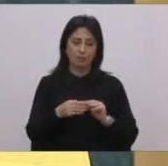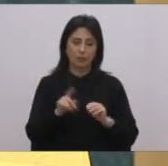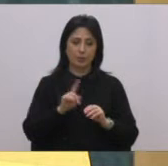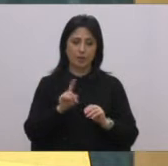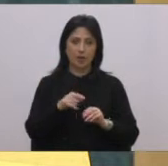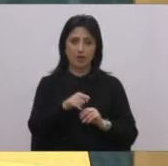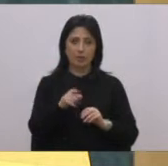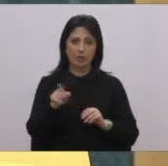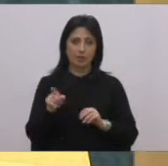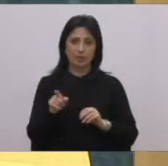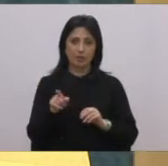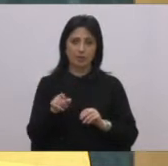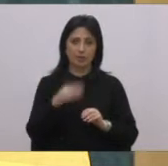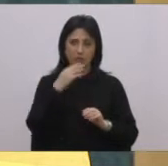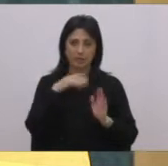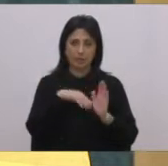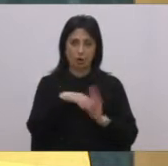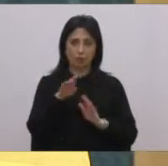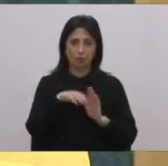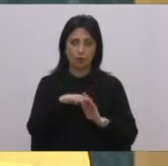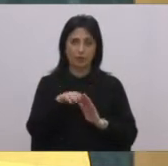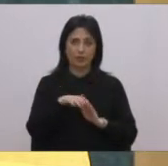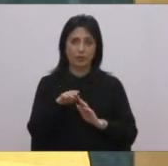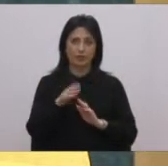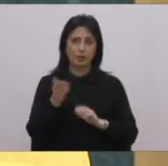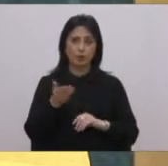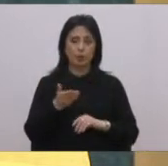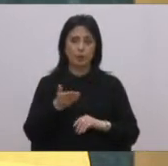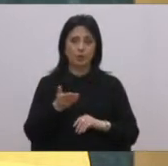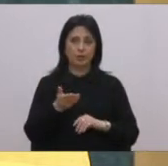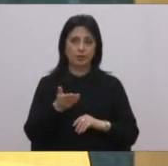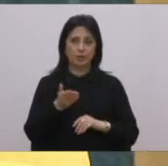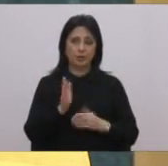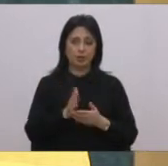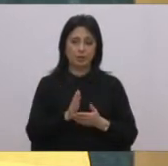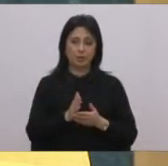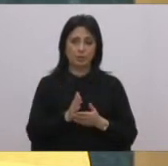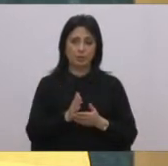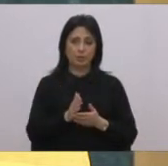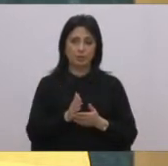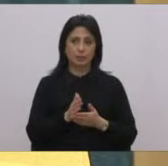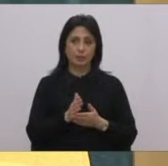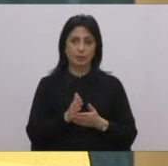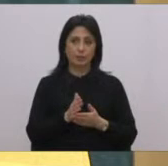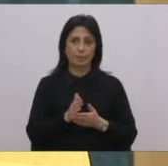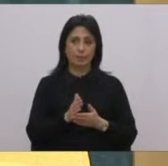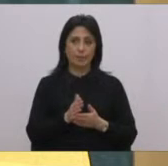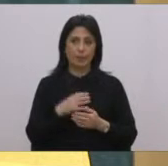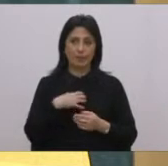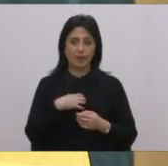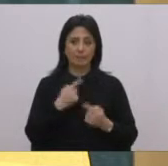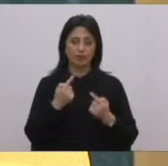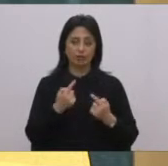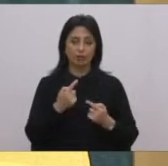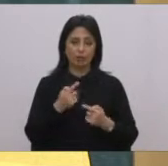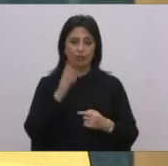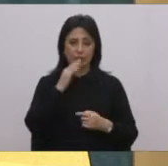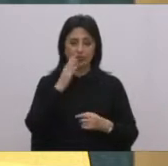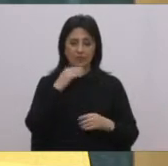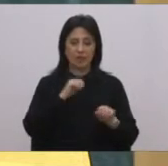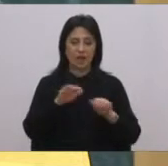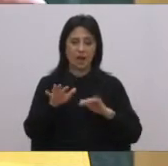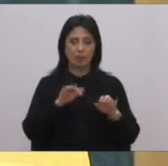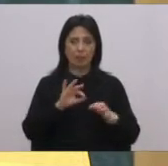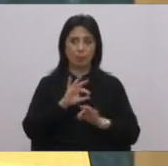გარკვეულწილად გაუმჯობესებას, რომელიც არსებობს. მნიშვნელოვანია, როდესაც